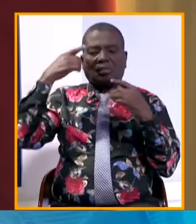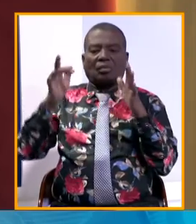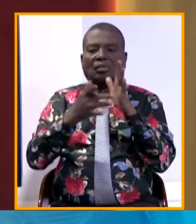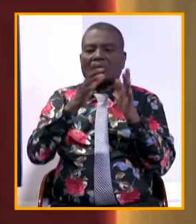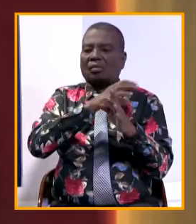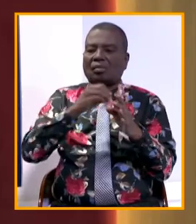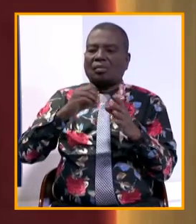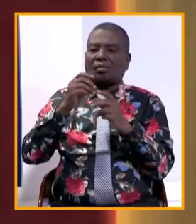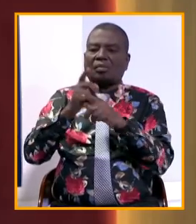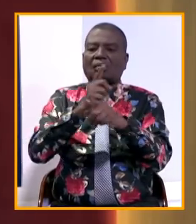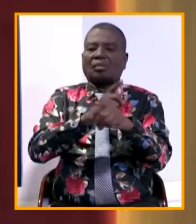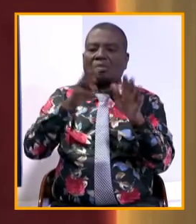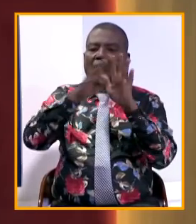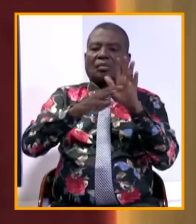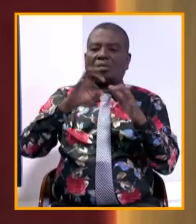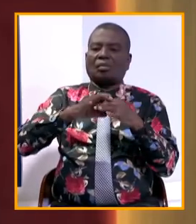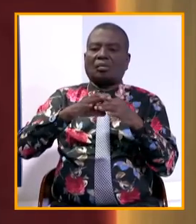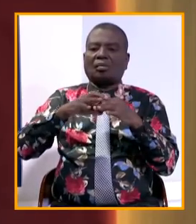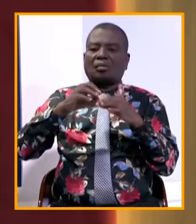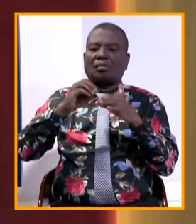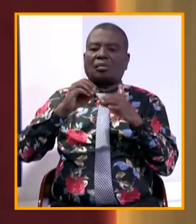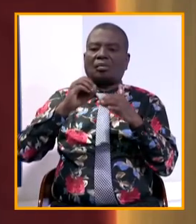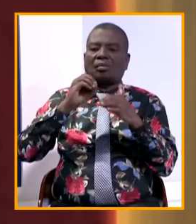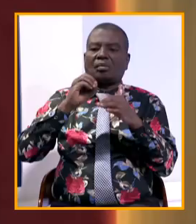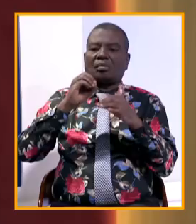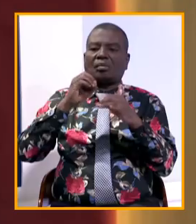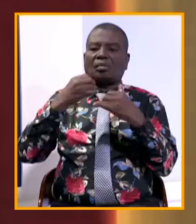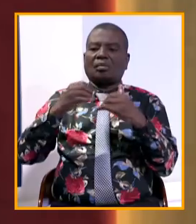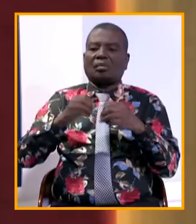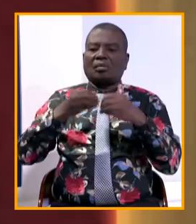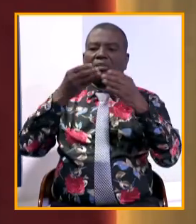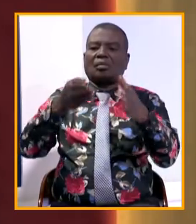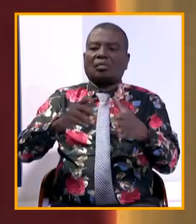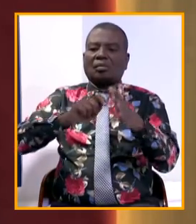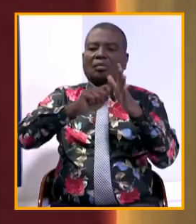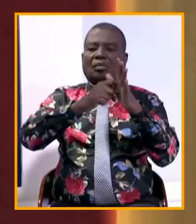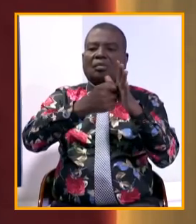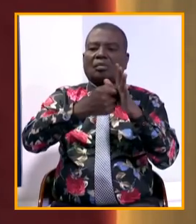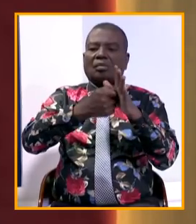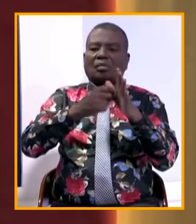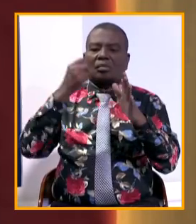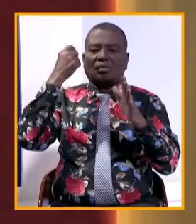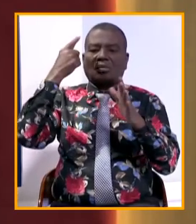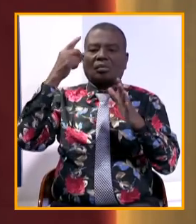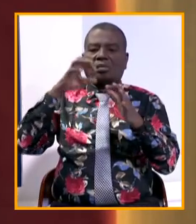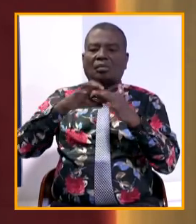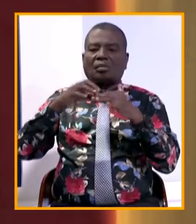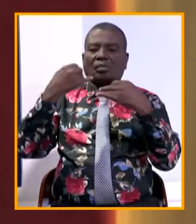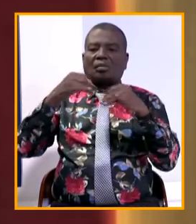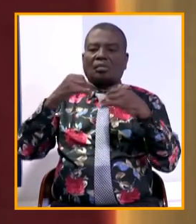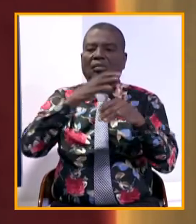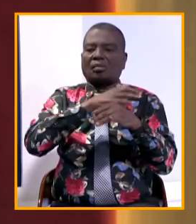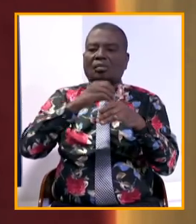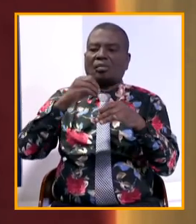et accélérer le développement de l'industrie fintech. Fournir les clés de la compréhension de l'industrie,